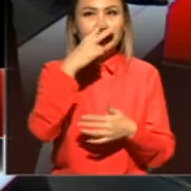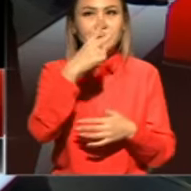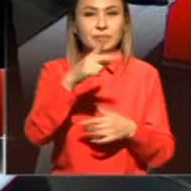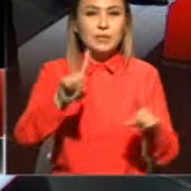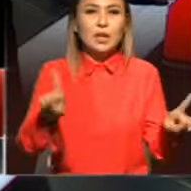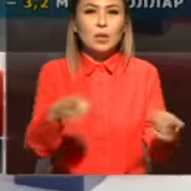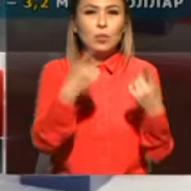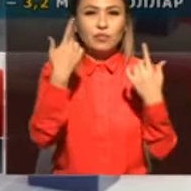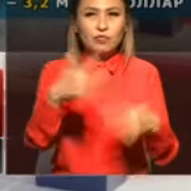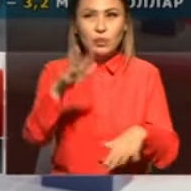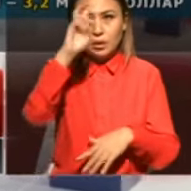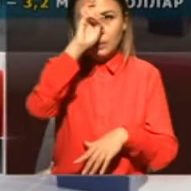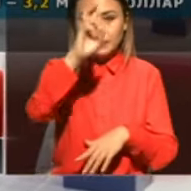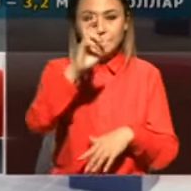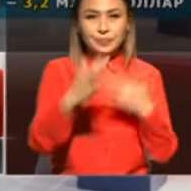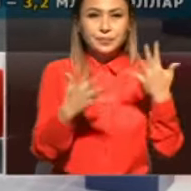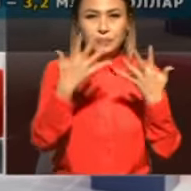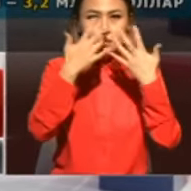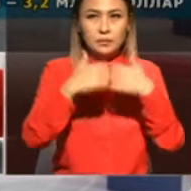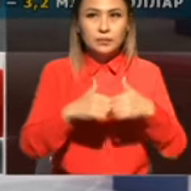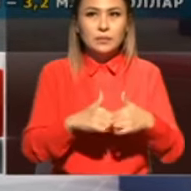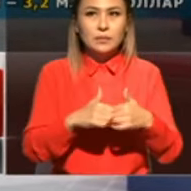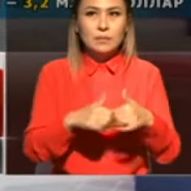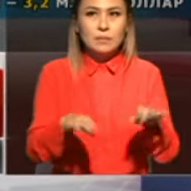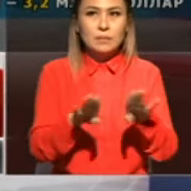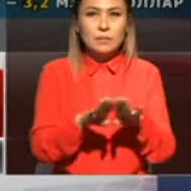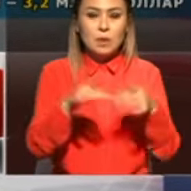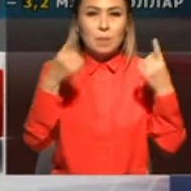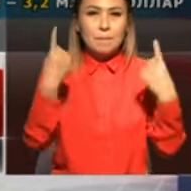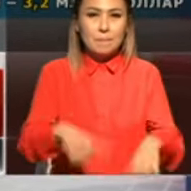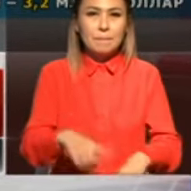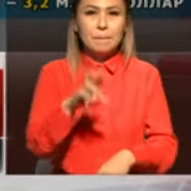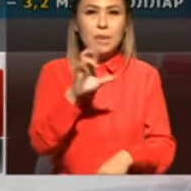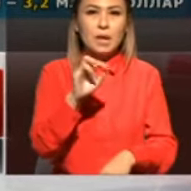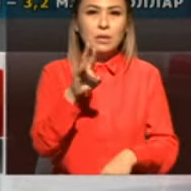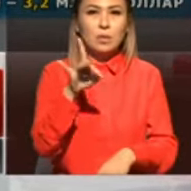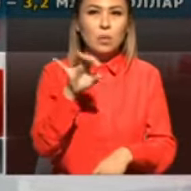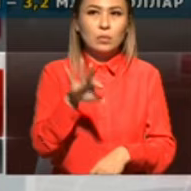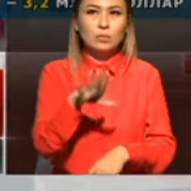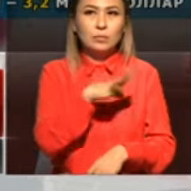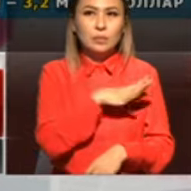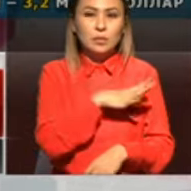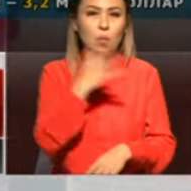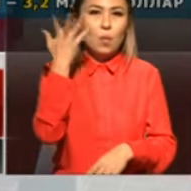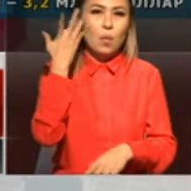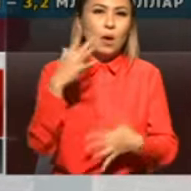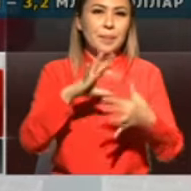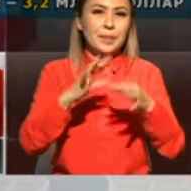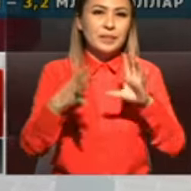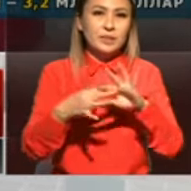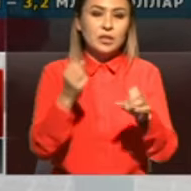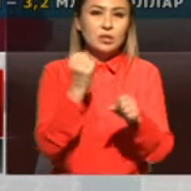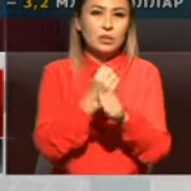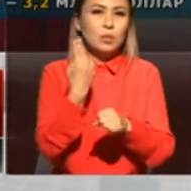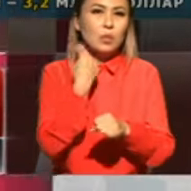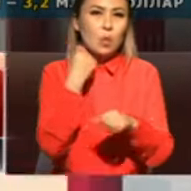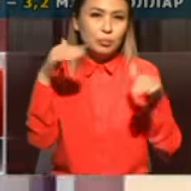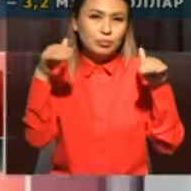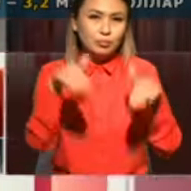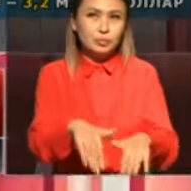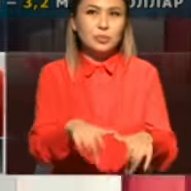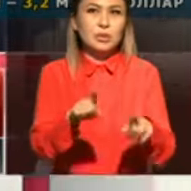ел да. Дамыған елдердің несі категориясына кіреді, бірақ банкрот болды ғой. Кезінде 2004 жылы олимпиаданы жасады, қарызға кірді, басқа да бір